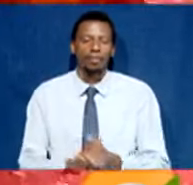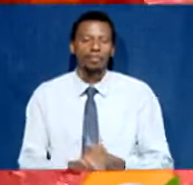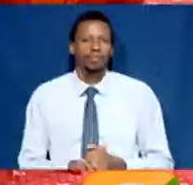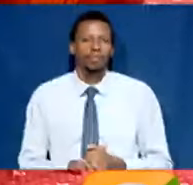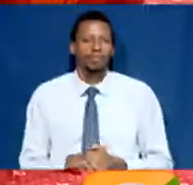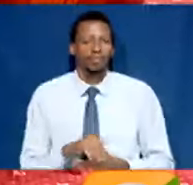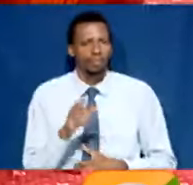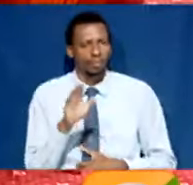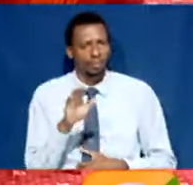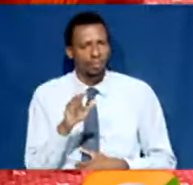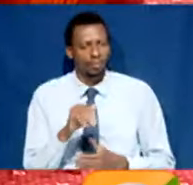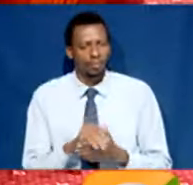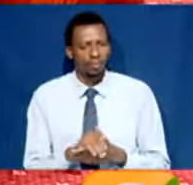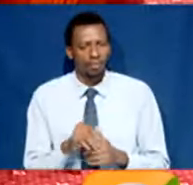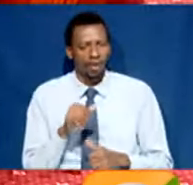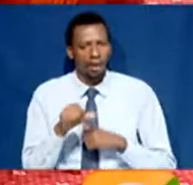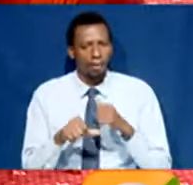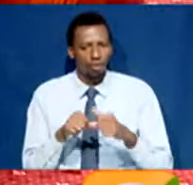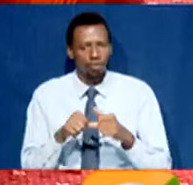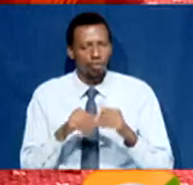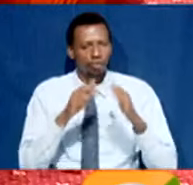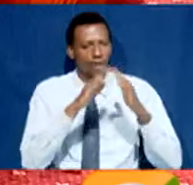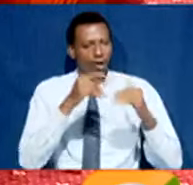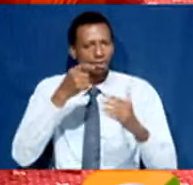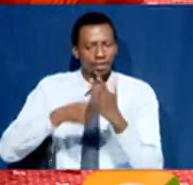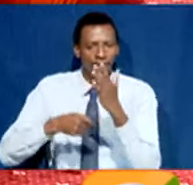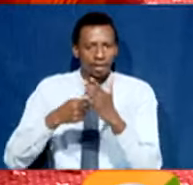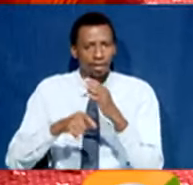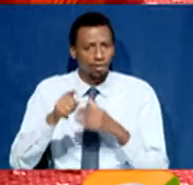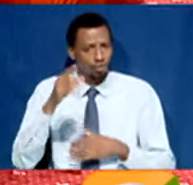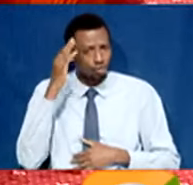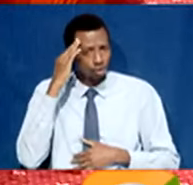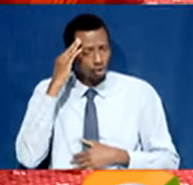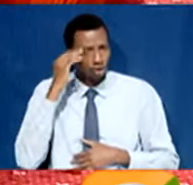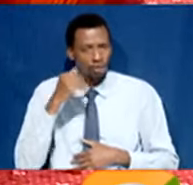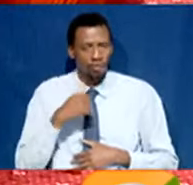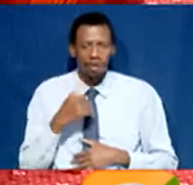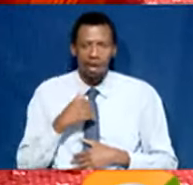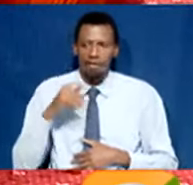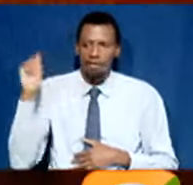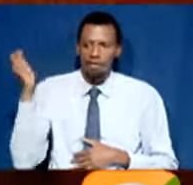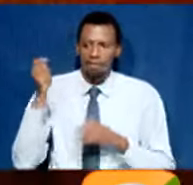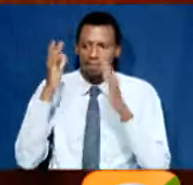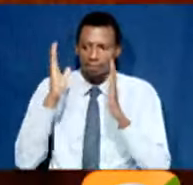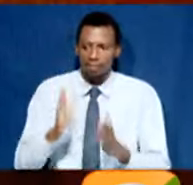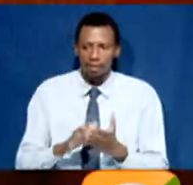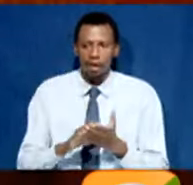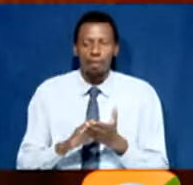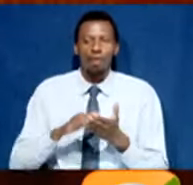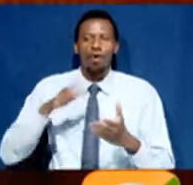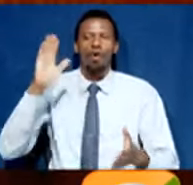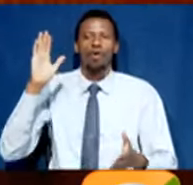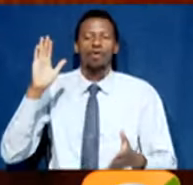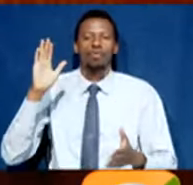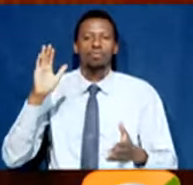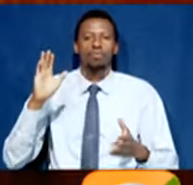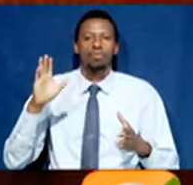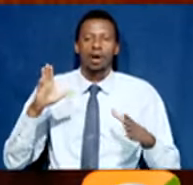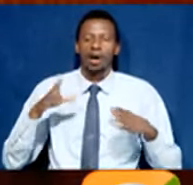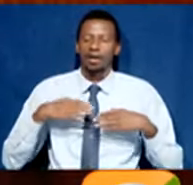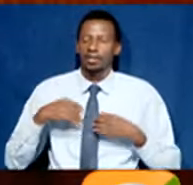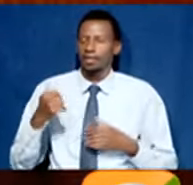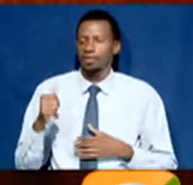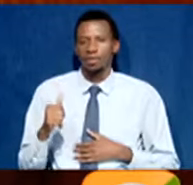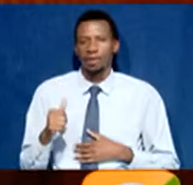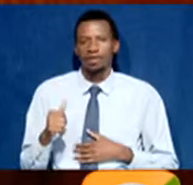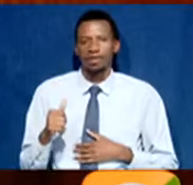kuhusiana na ada ya nyumba umeitaja, unafahamu kwamba kuna Wakenya wengi bado hawajaridhia, licha ya kwamba kuna